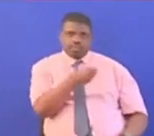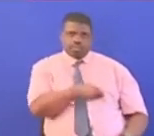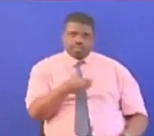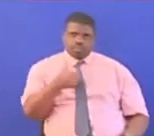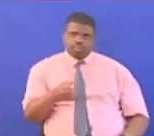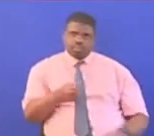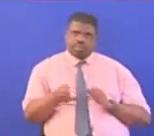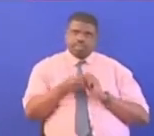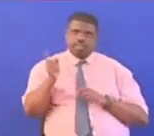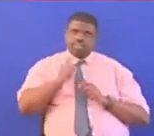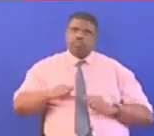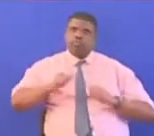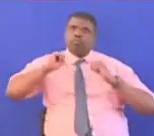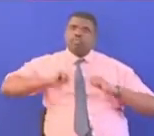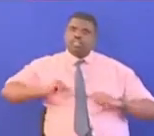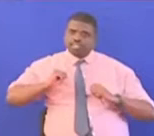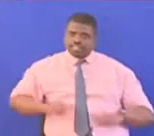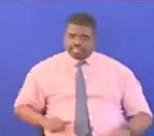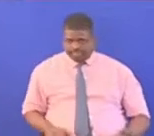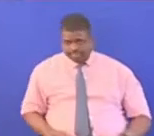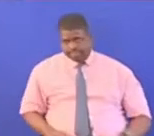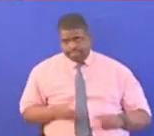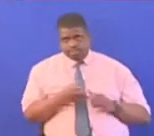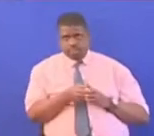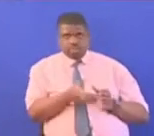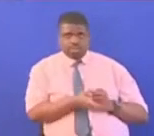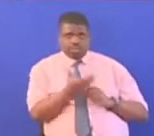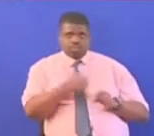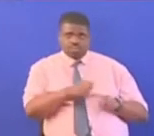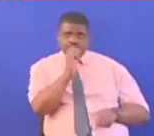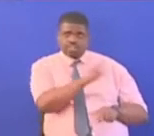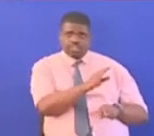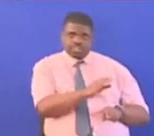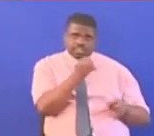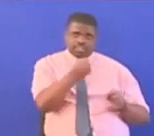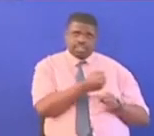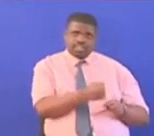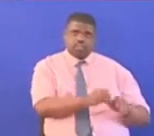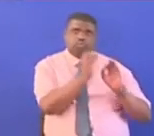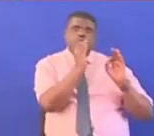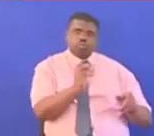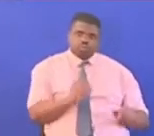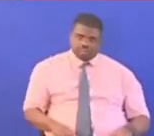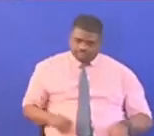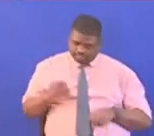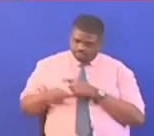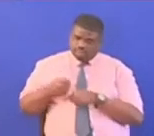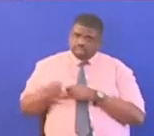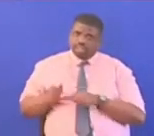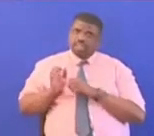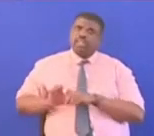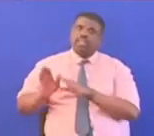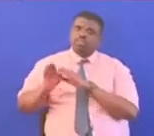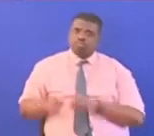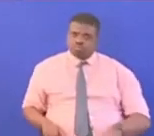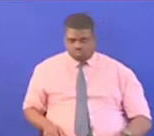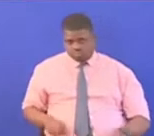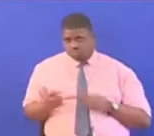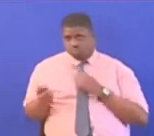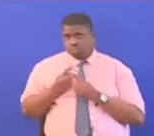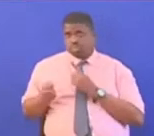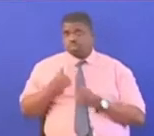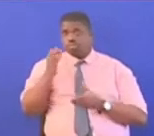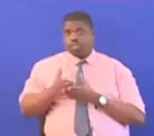waziri wa maliasili na utalii pamoja na naibu waziri wake kwa kazi nzuri ambayo wanaendelea nayo, na kwa kweli